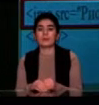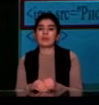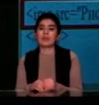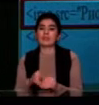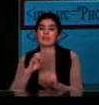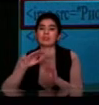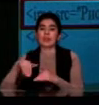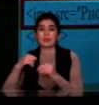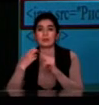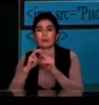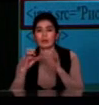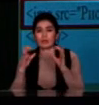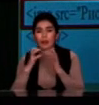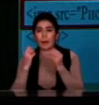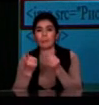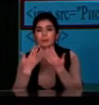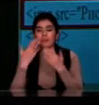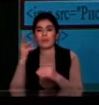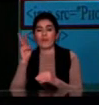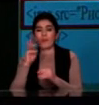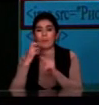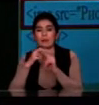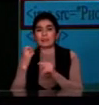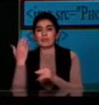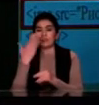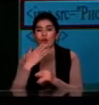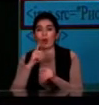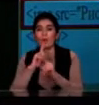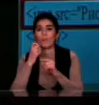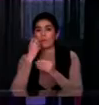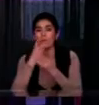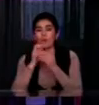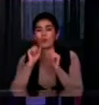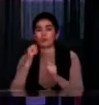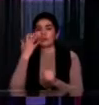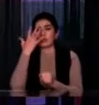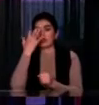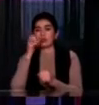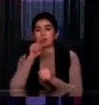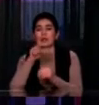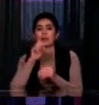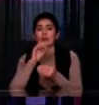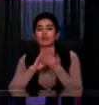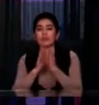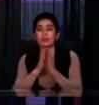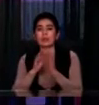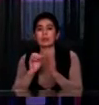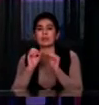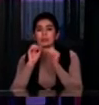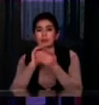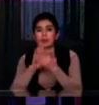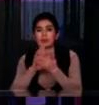затем после сохранения и после обновления веб-страницы, мы видим, что рисунок находится с левой